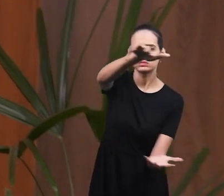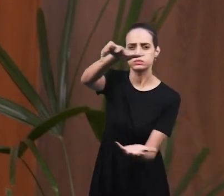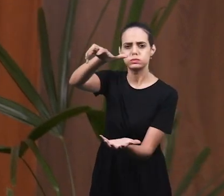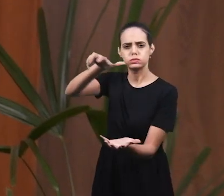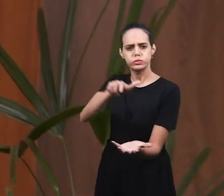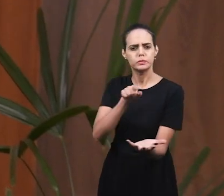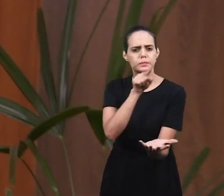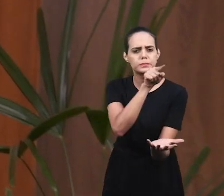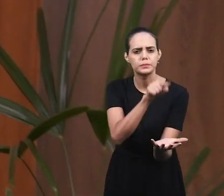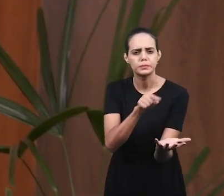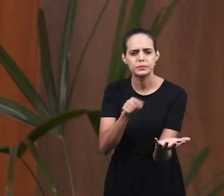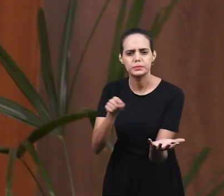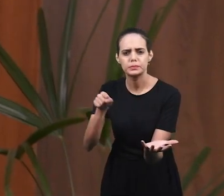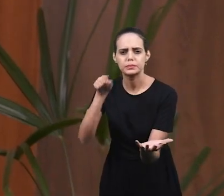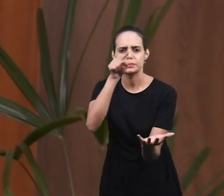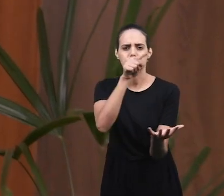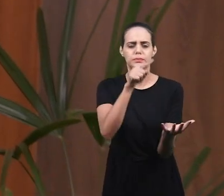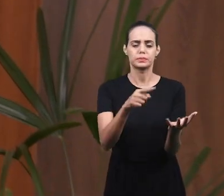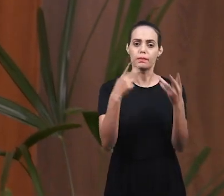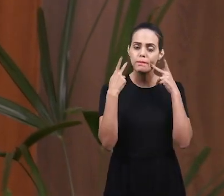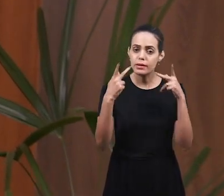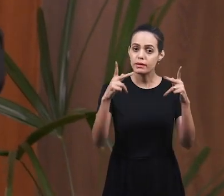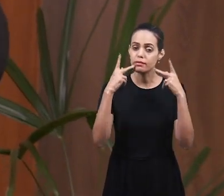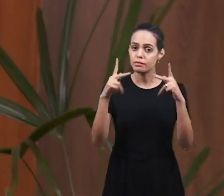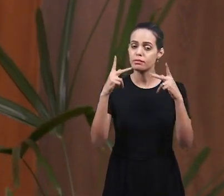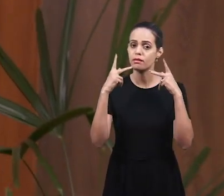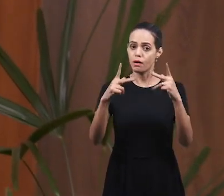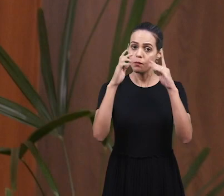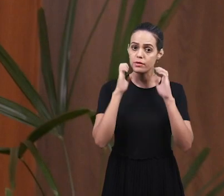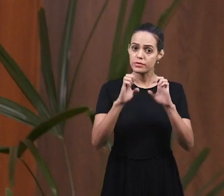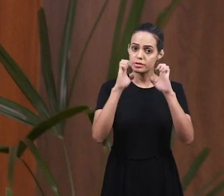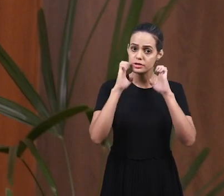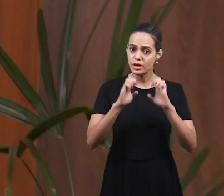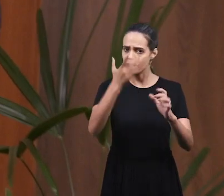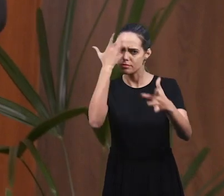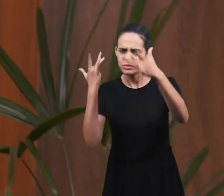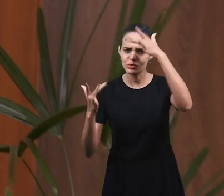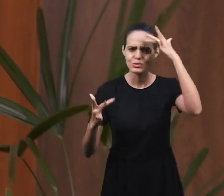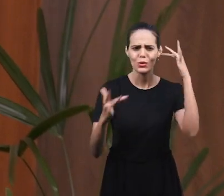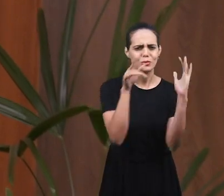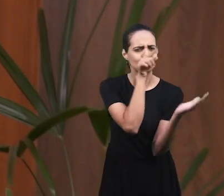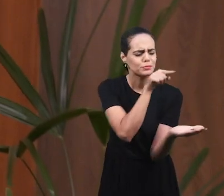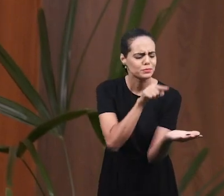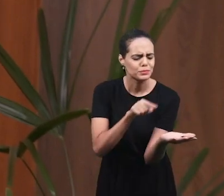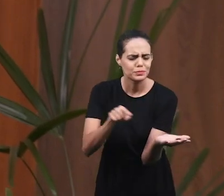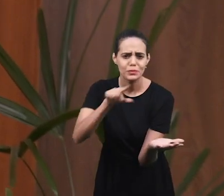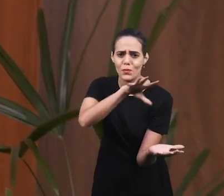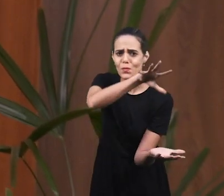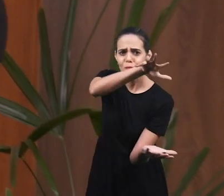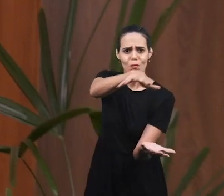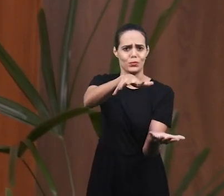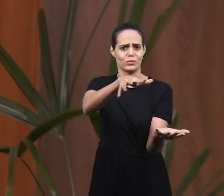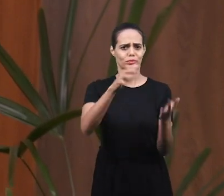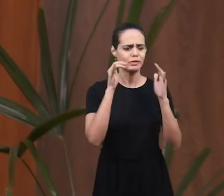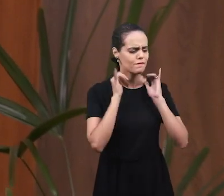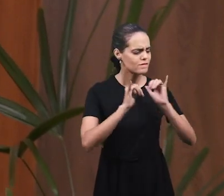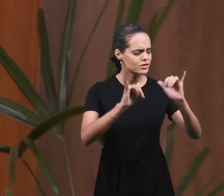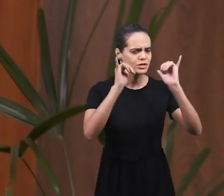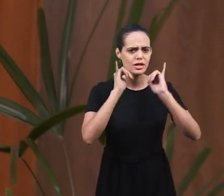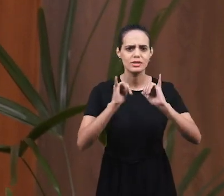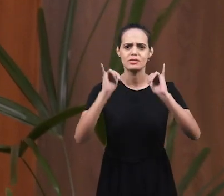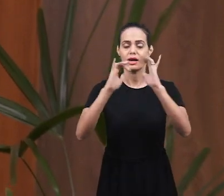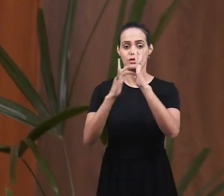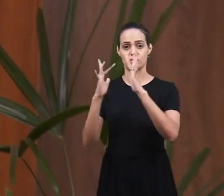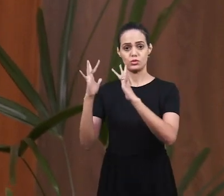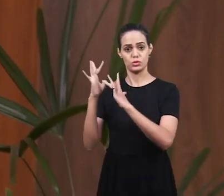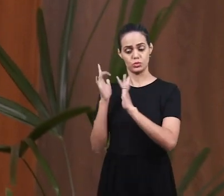universel. Allez par tout le monde, prêcher l'évangile à toute créature. Jésus il se révèle, il se présente